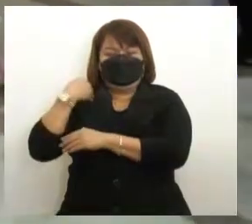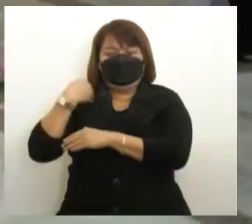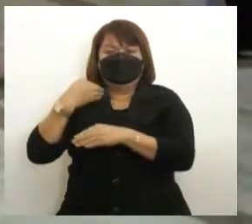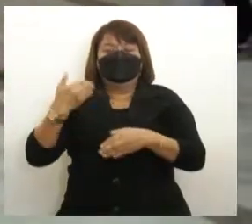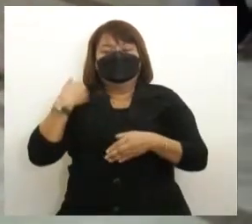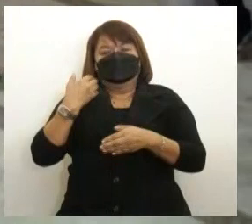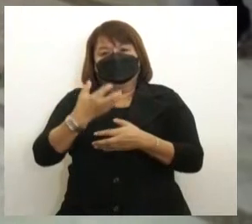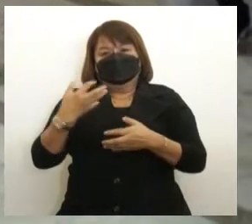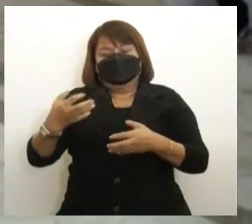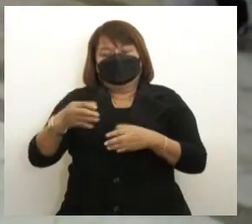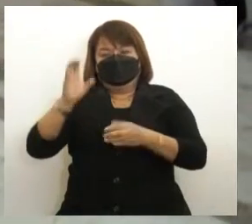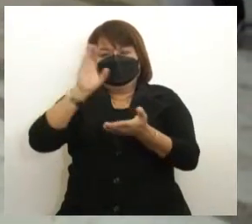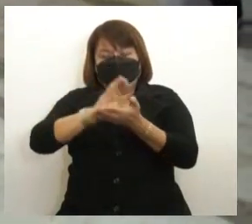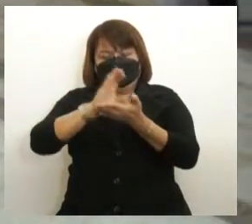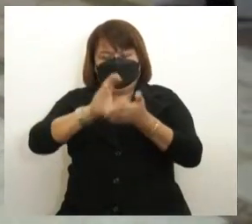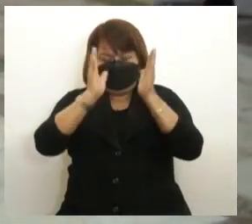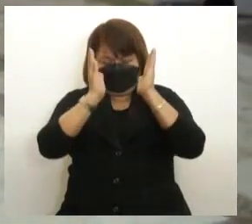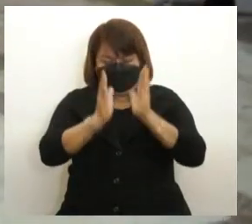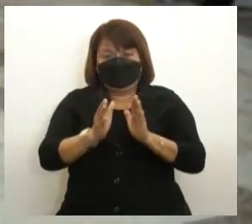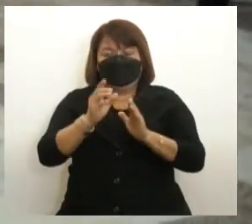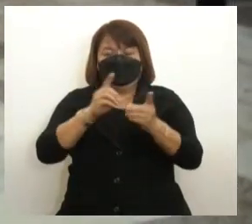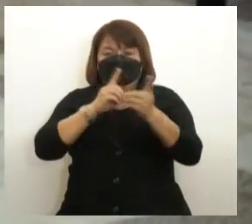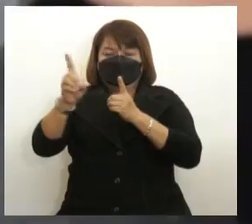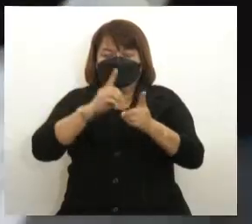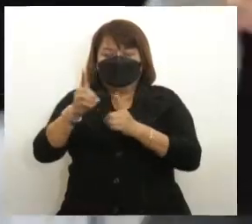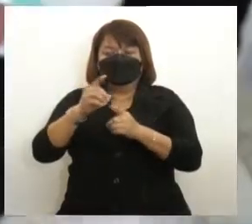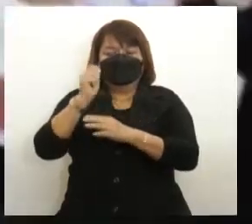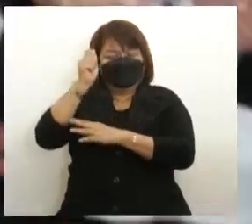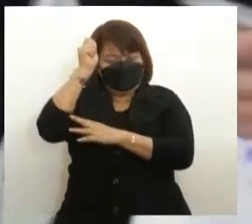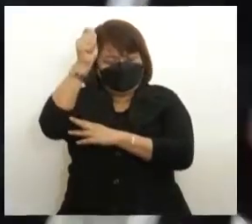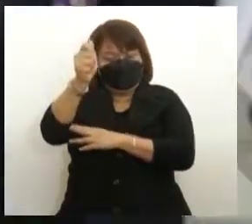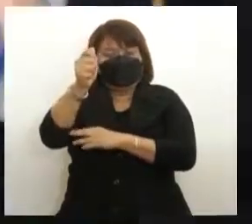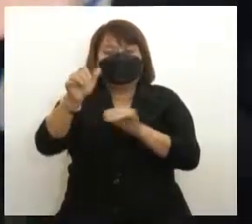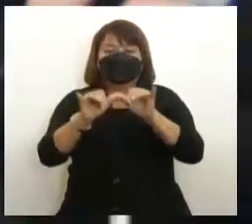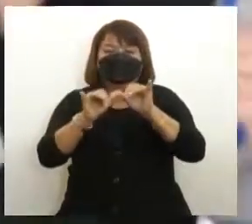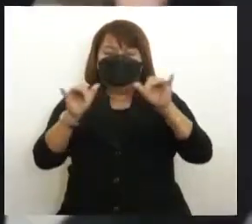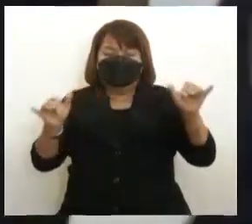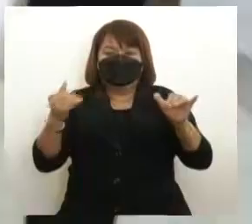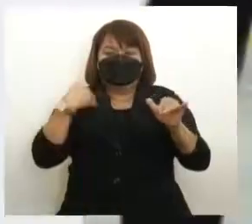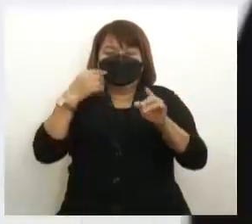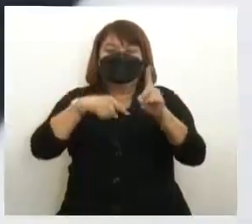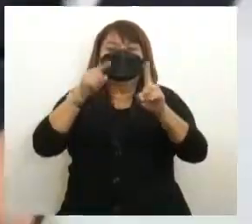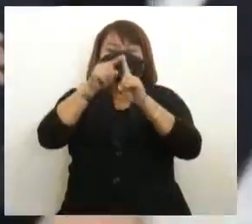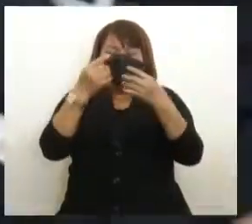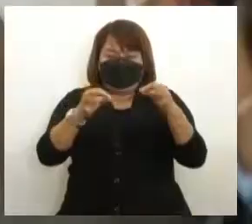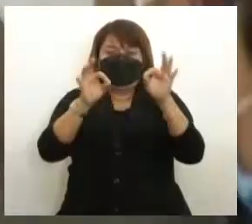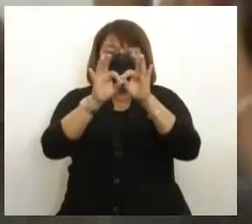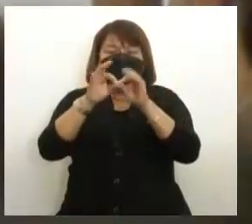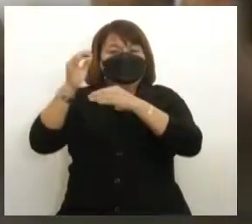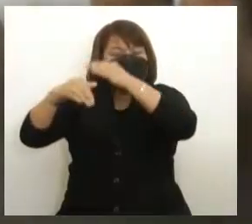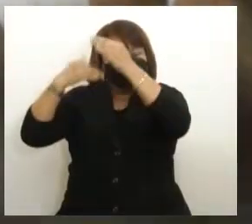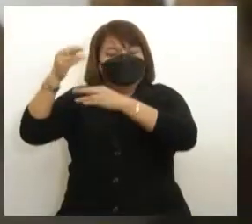ภาพทุนมนุษย์สู่สังคมอนาคตที่ยั่งยืนโดยมุ่งเน้นพันธกิจหลักคือการพัฒนาศักยภา